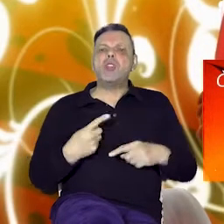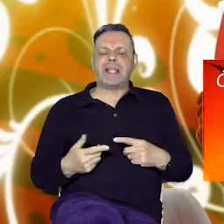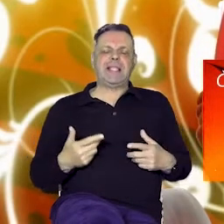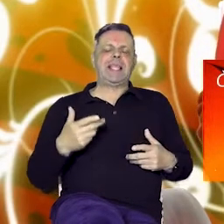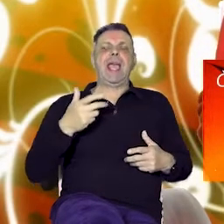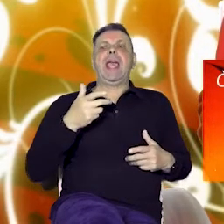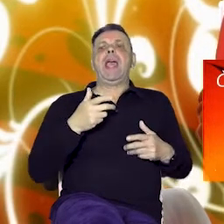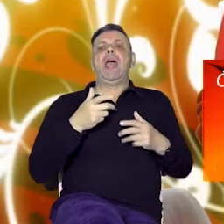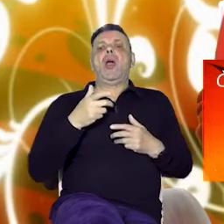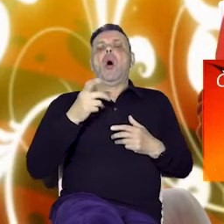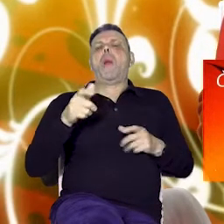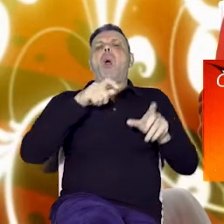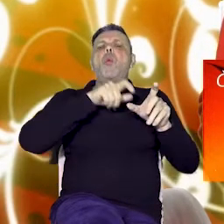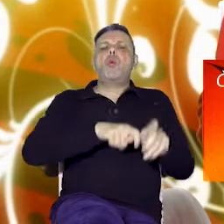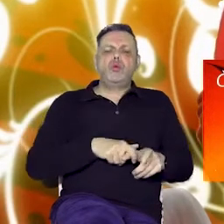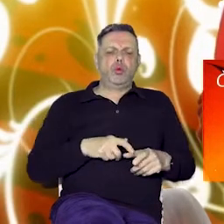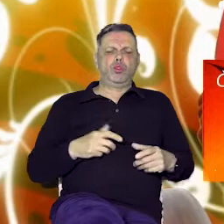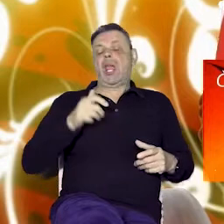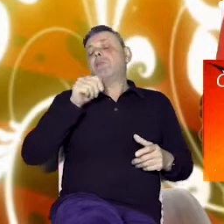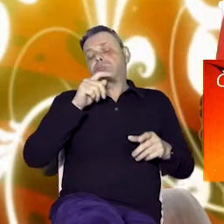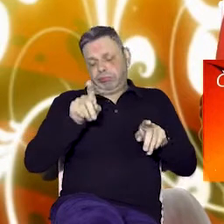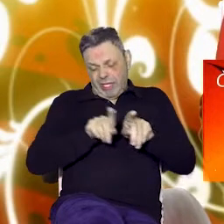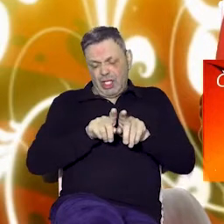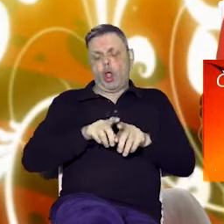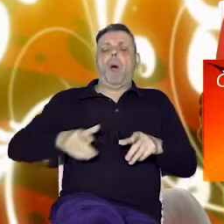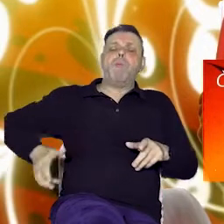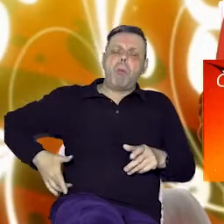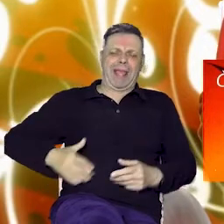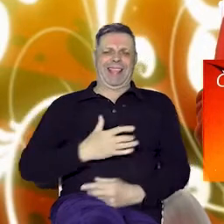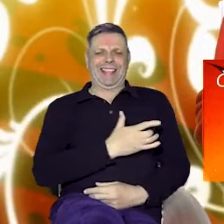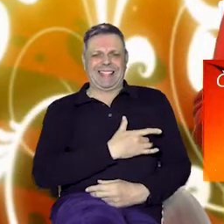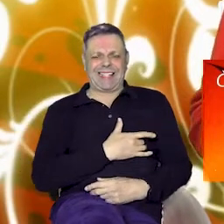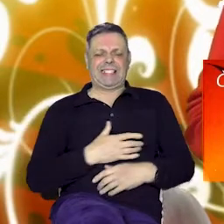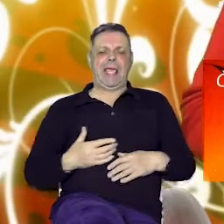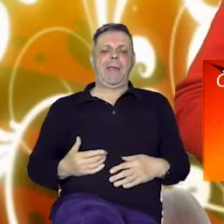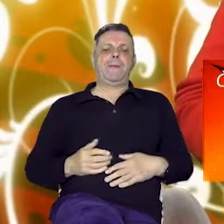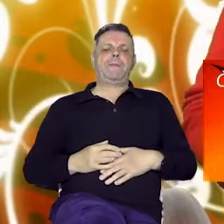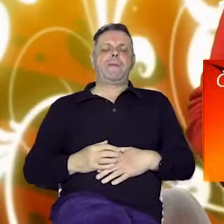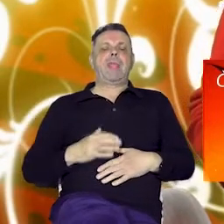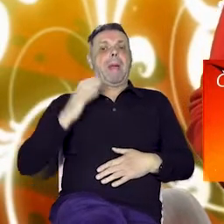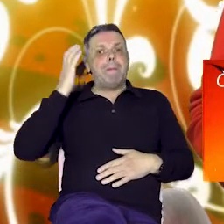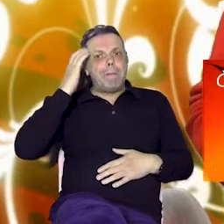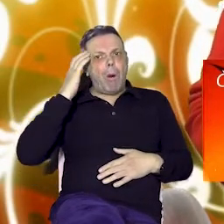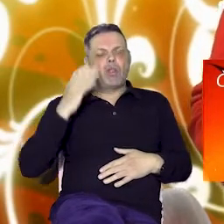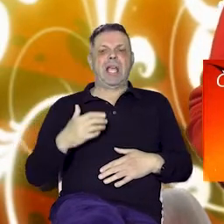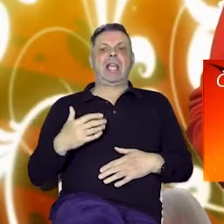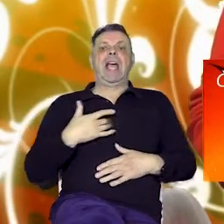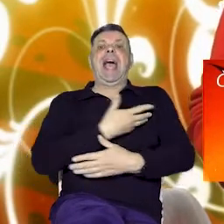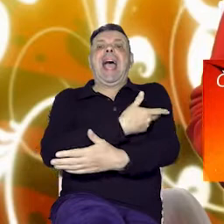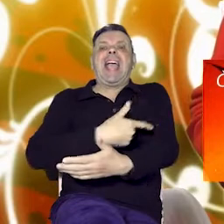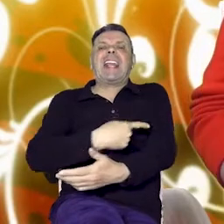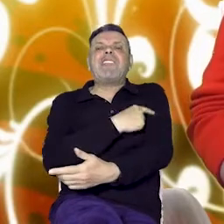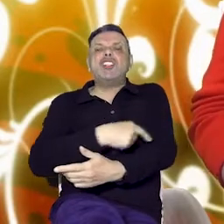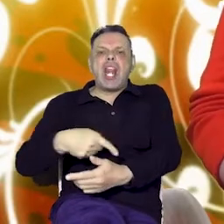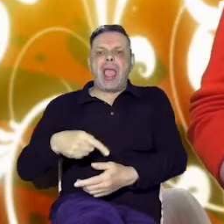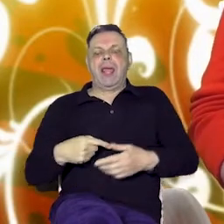kliničke posljedice uključuju posljedice i na bubrege, na kardiovaskularni status, na samo srce, na mozak, na naše krvne žile. I ono što